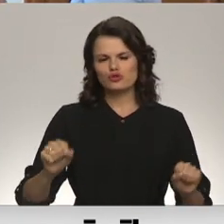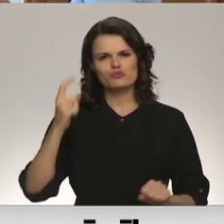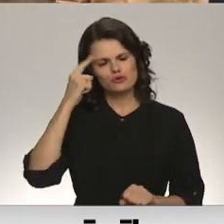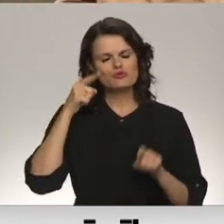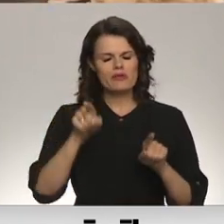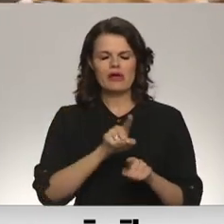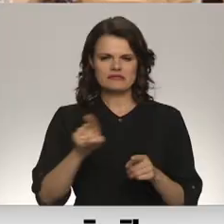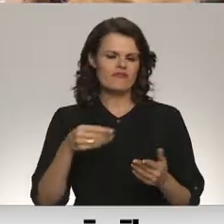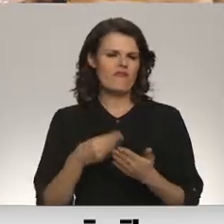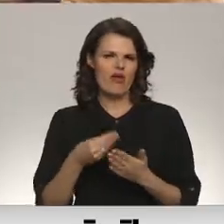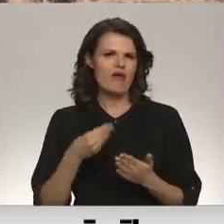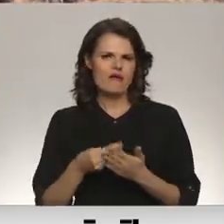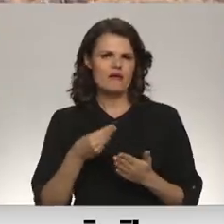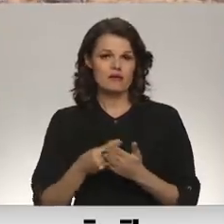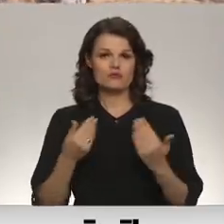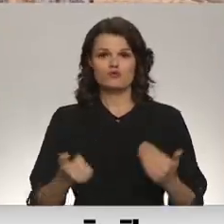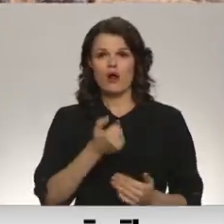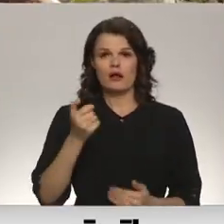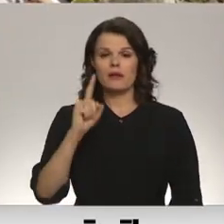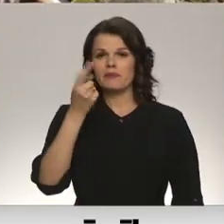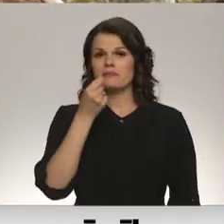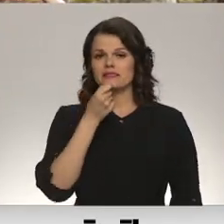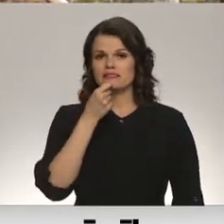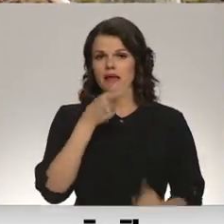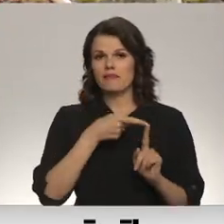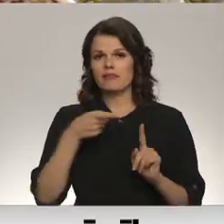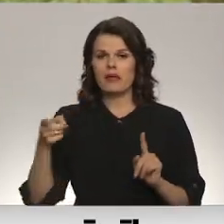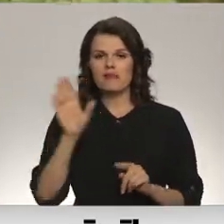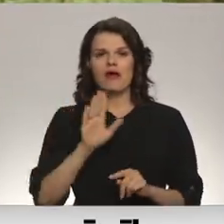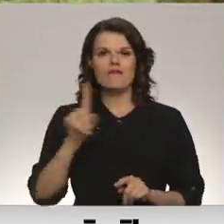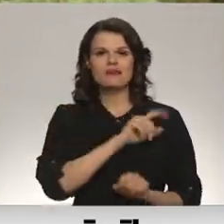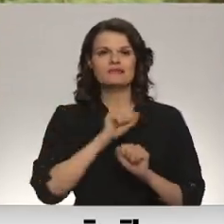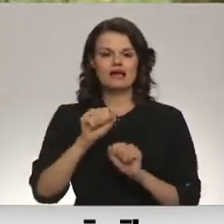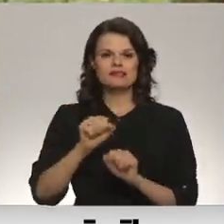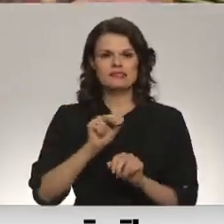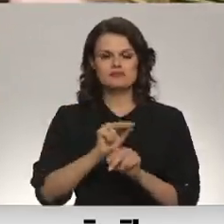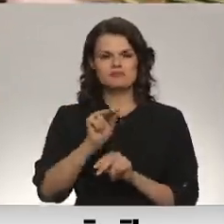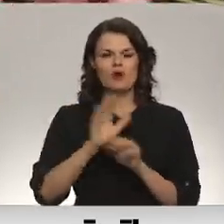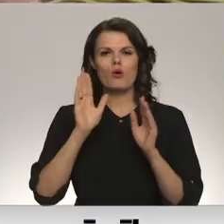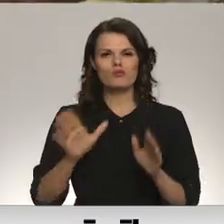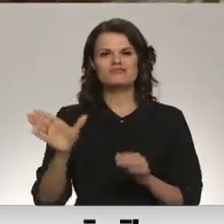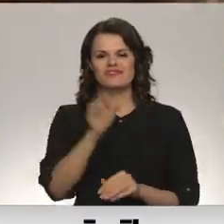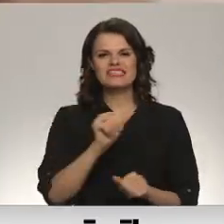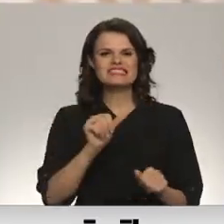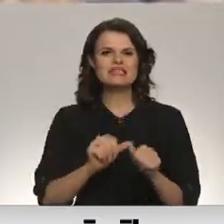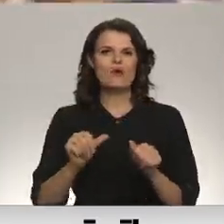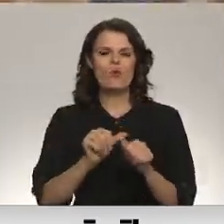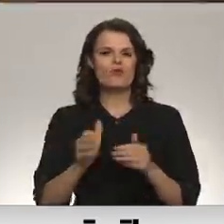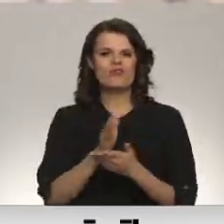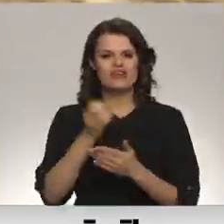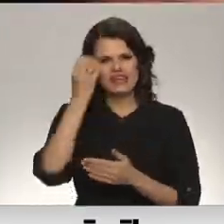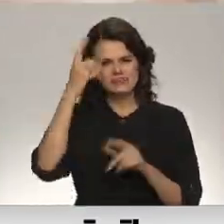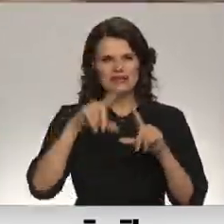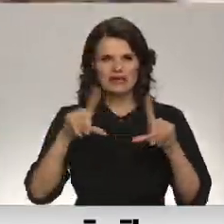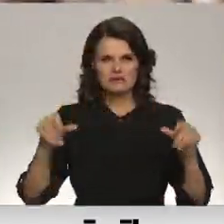ļoti vērtīgi. No šā gada 1. septembra valsts aizsardzības mācība būs arī visās Siguldas vidējās izglītības iestādēs. Jo tagad jauniešiem par tām